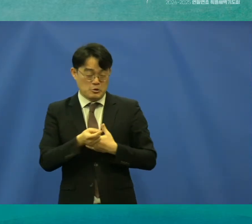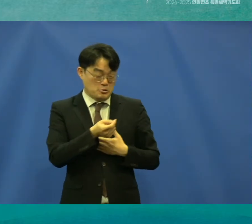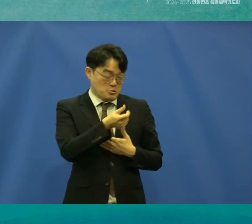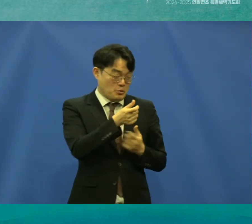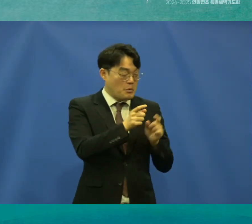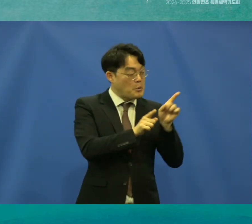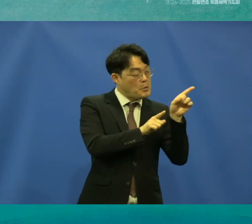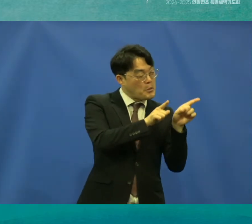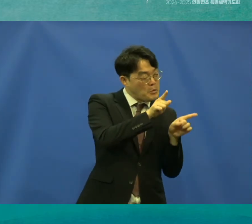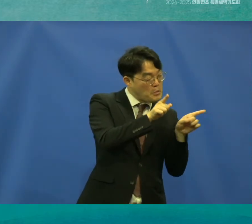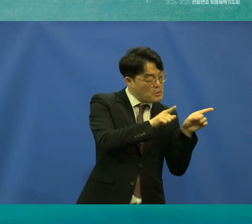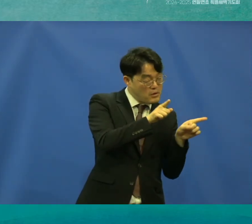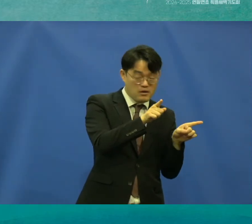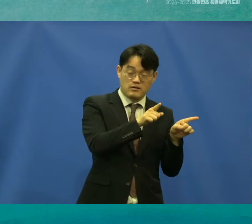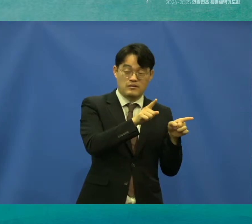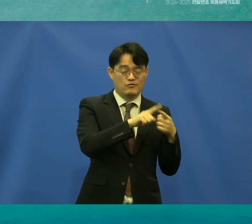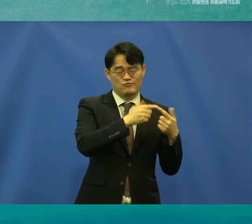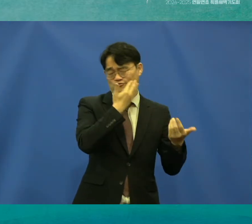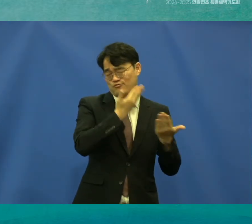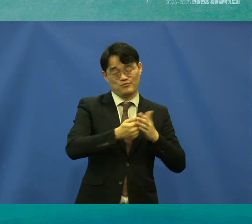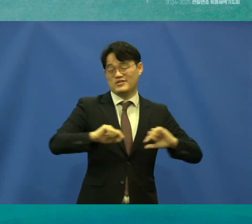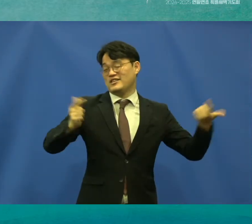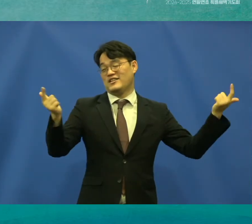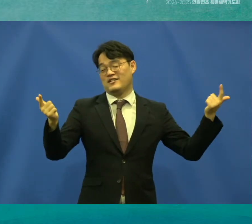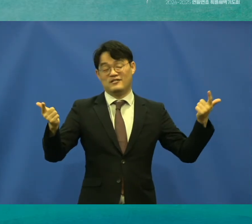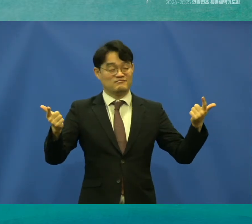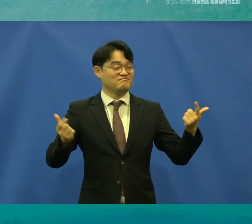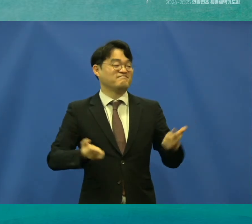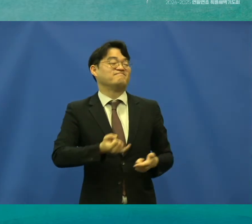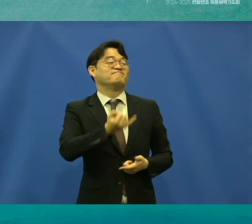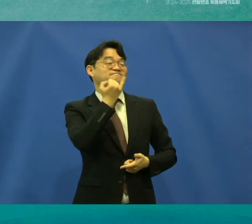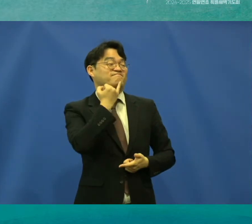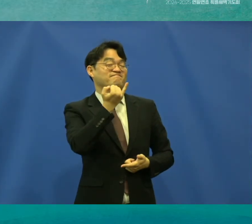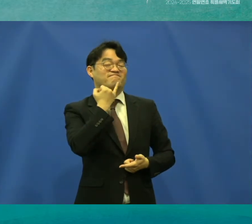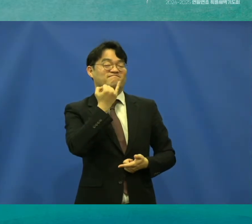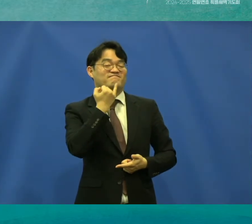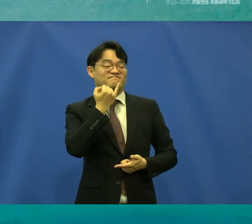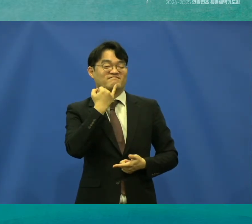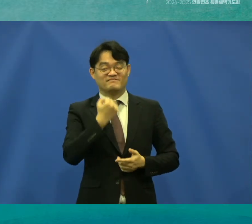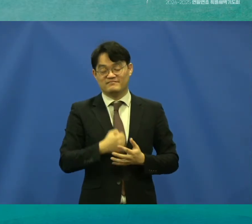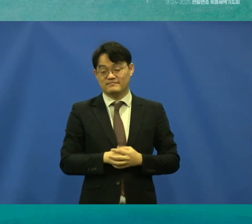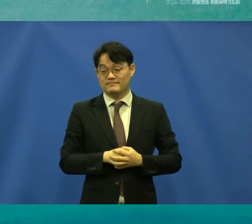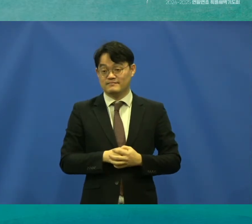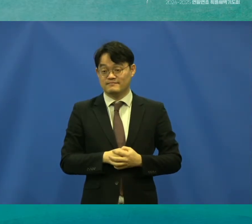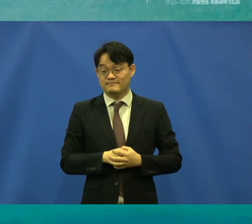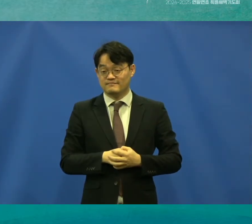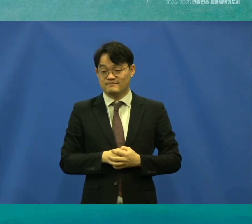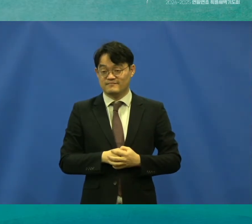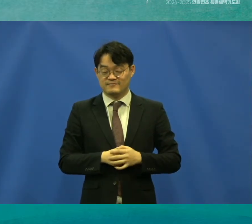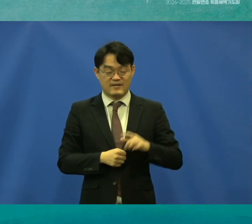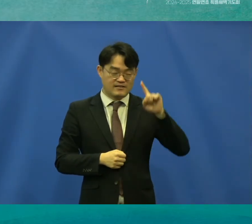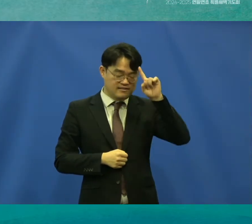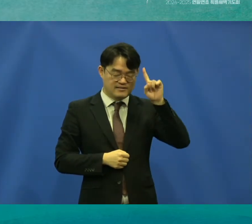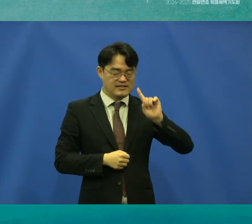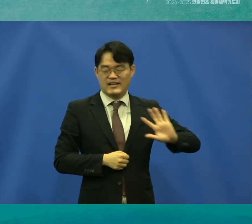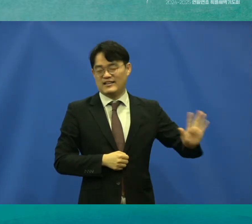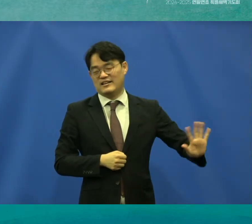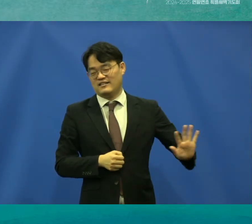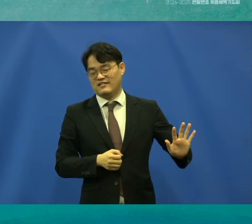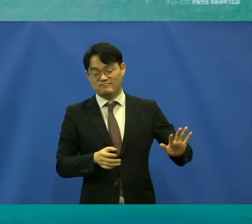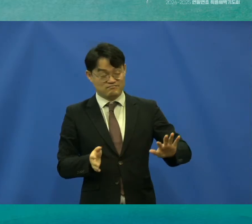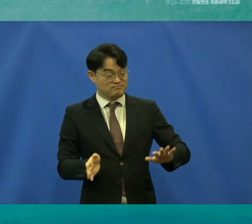그러면 가슴이 확 넓어져. 다른 건 잘 안 들어와, 눈에. 신경이 별로 안 써요. 그게 이래도 되고 저래도 되는